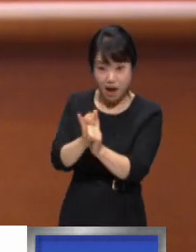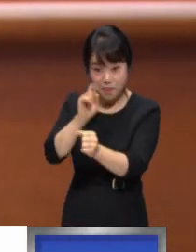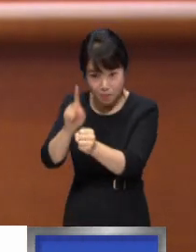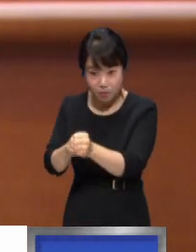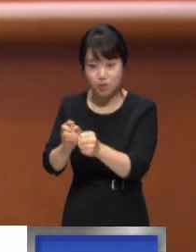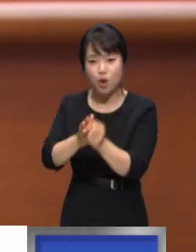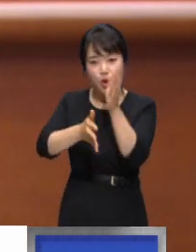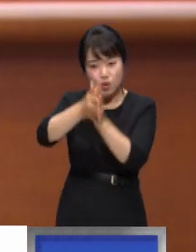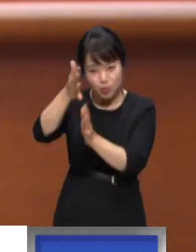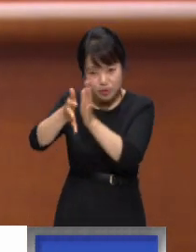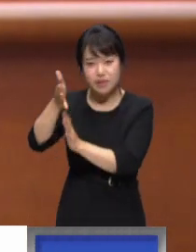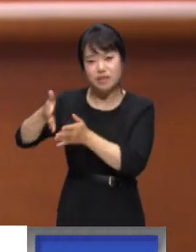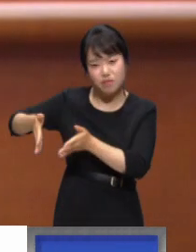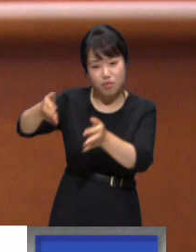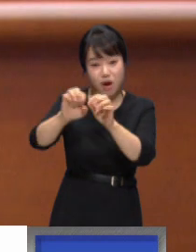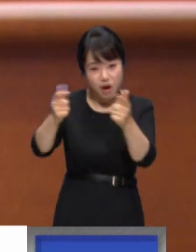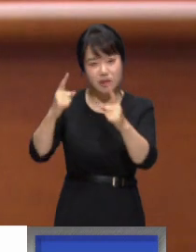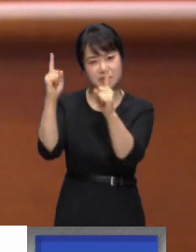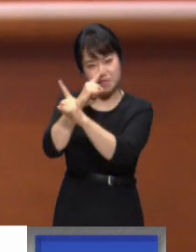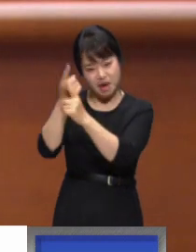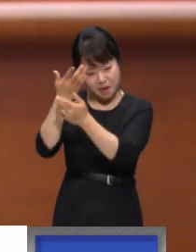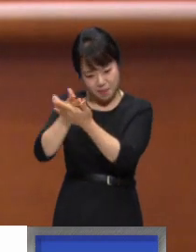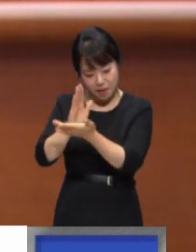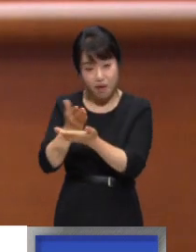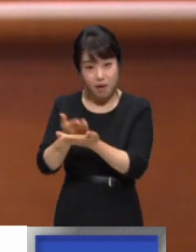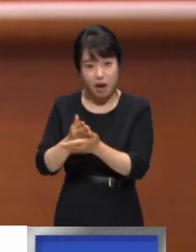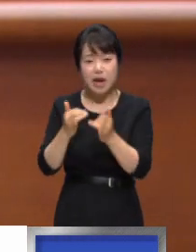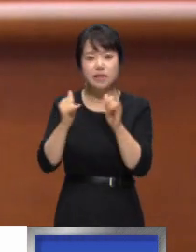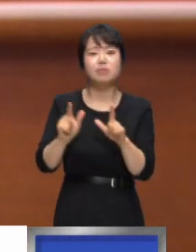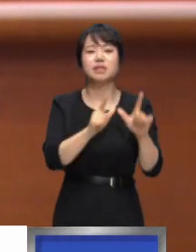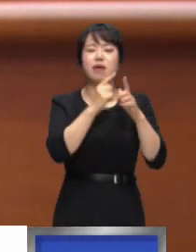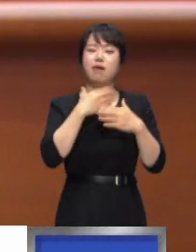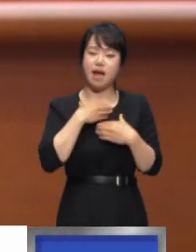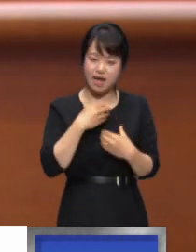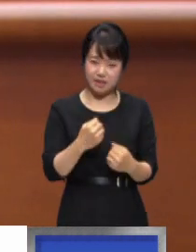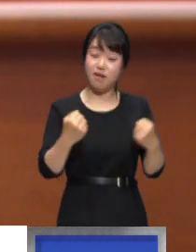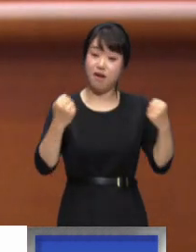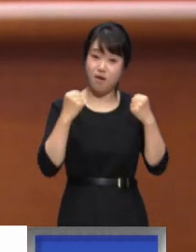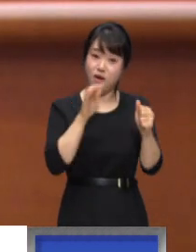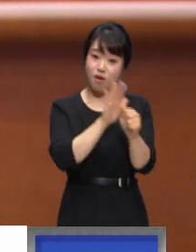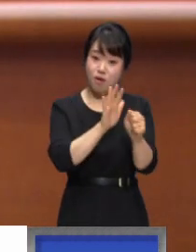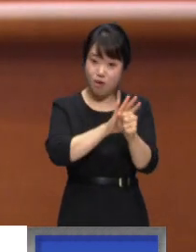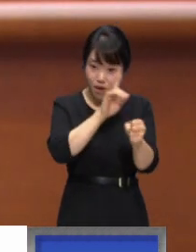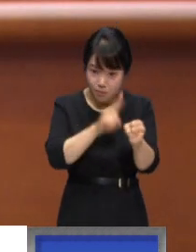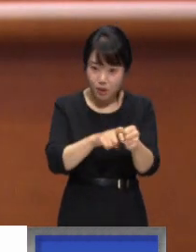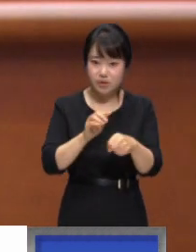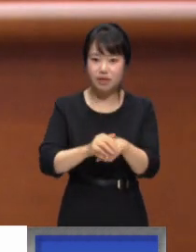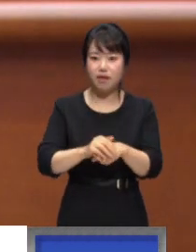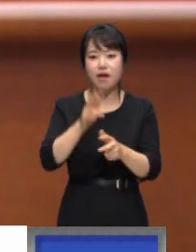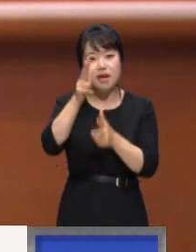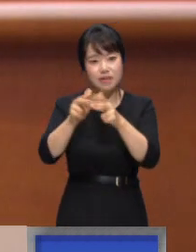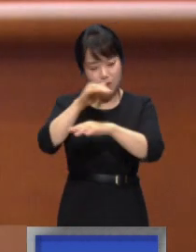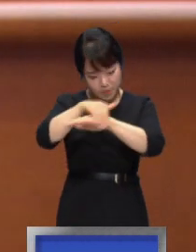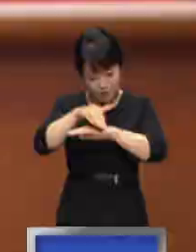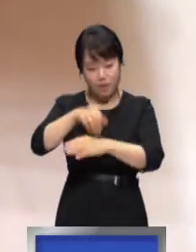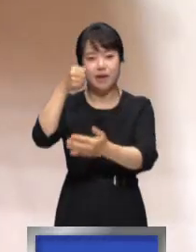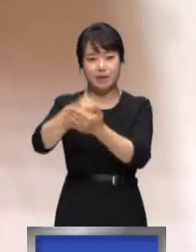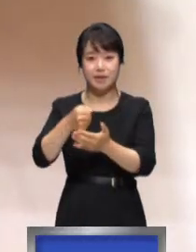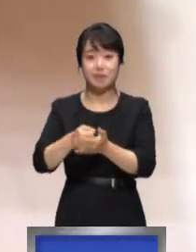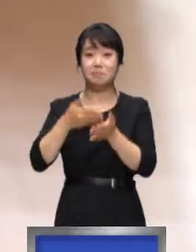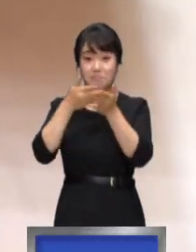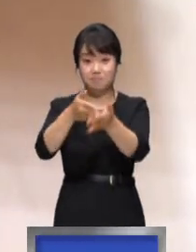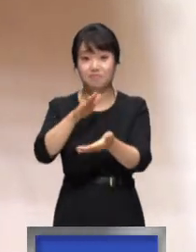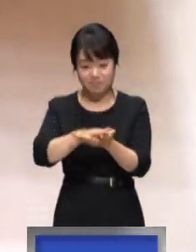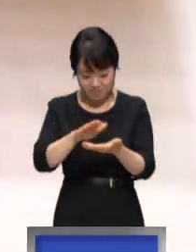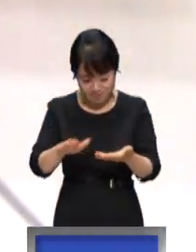기반 시설 보강 등 국민의 생활 및 안전과 연관이 있는 사업에 중점을 두고 편성했습니다.